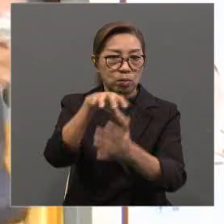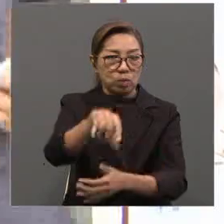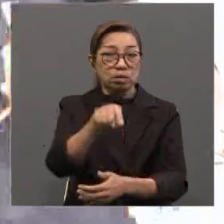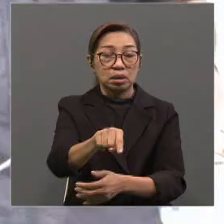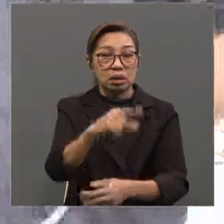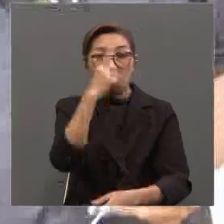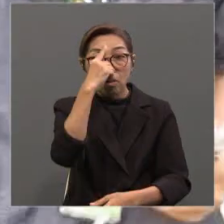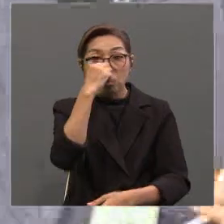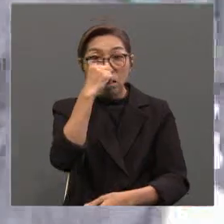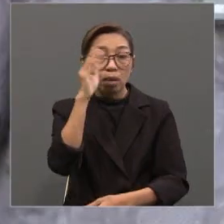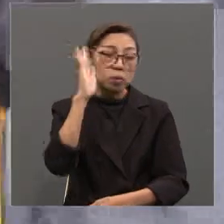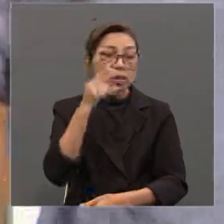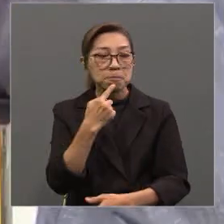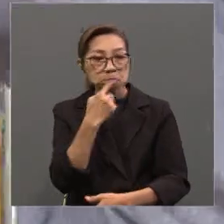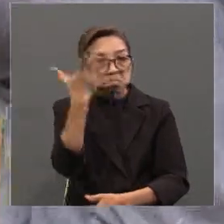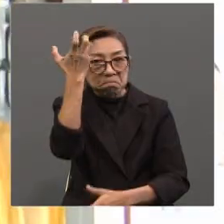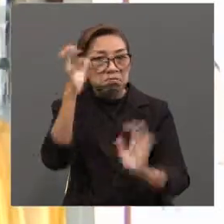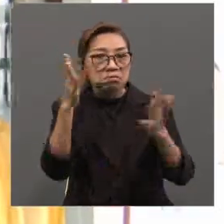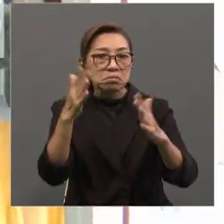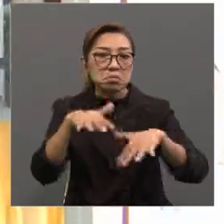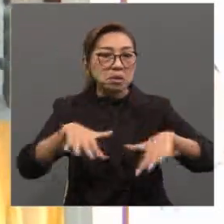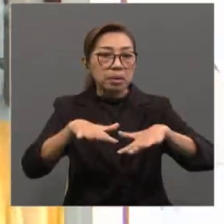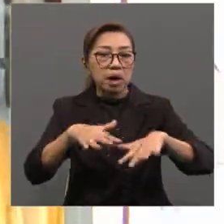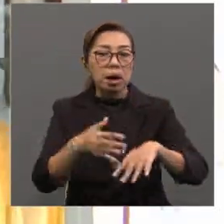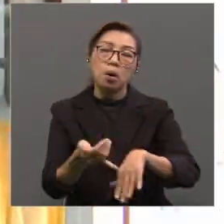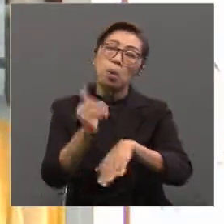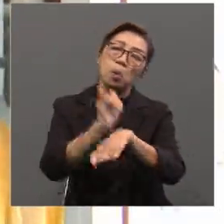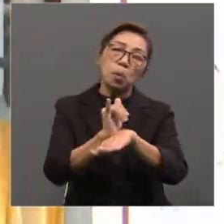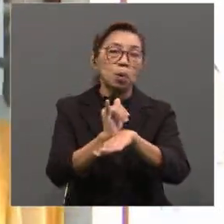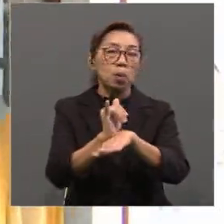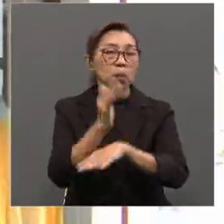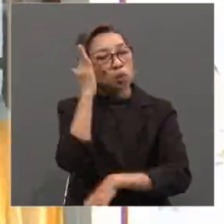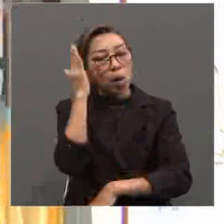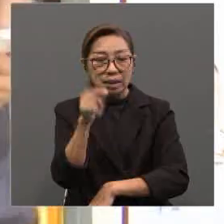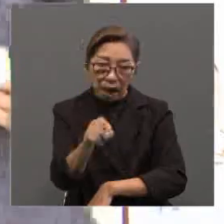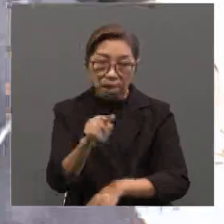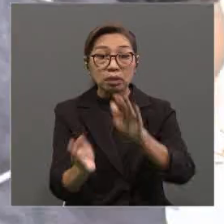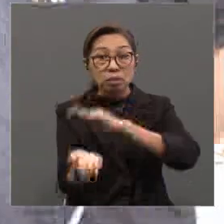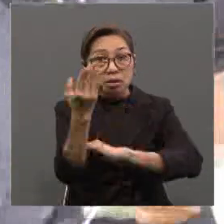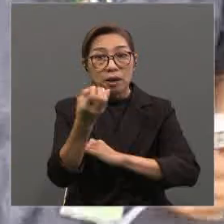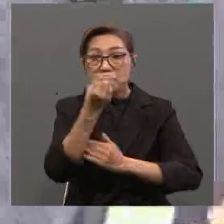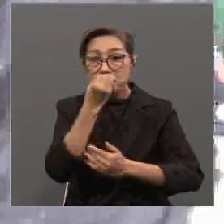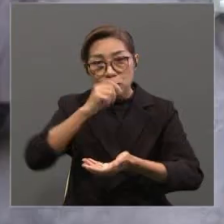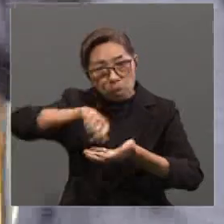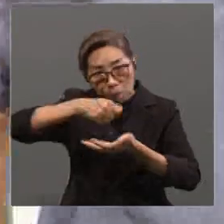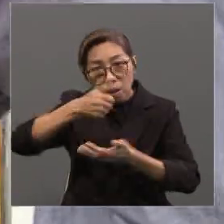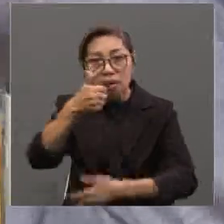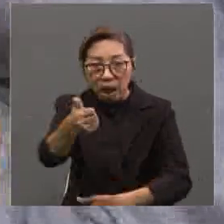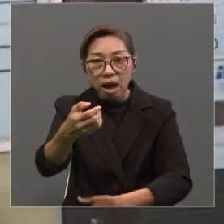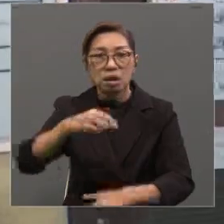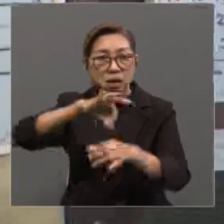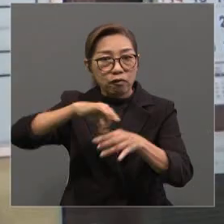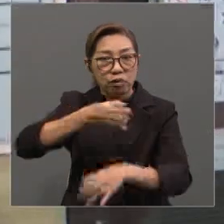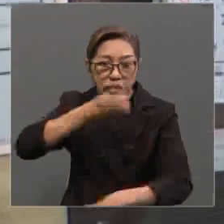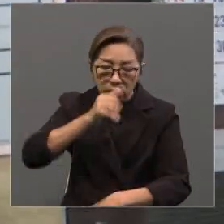ไม่ได้มีอาการผิดปกติหรือว่าเครียดแต่อย่างใดคือยังนอนหลับได้และเมื่อช่วงเช้าก็ยังรับประทานอาหารดื่มกาแฟได้ตามปกติ